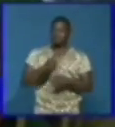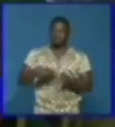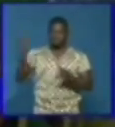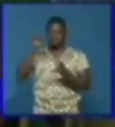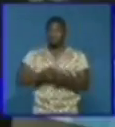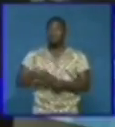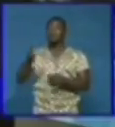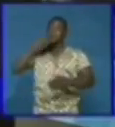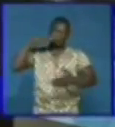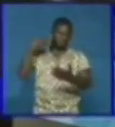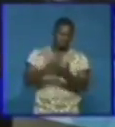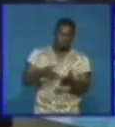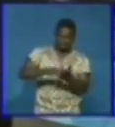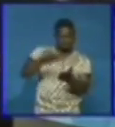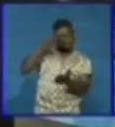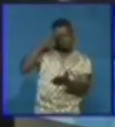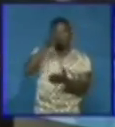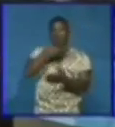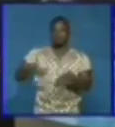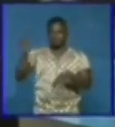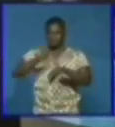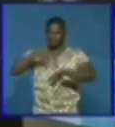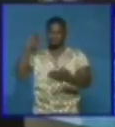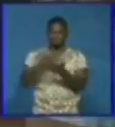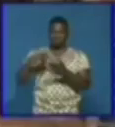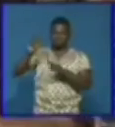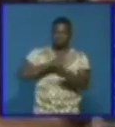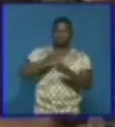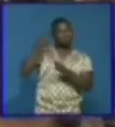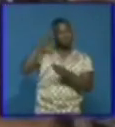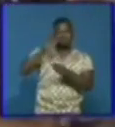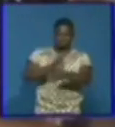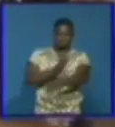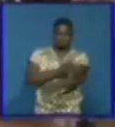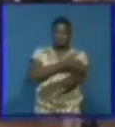être dispensées et de les mettre en pratique pour améliorer la résilience des populations.